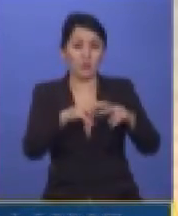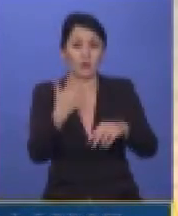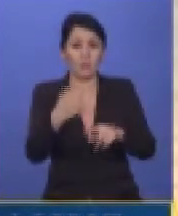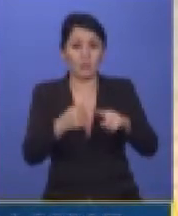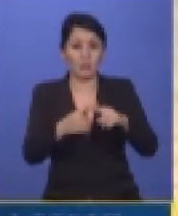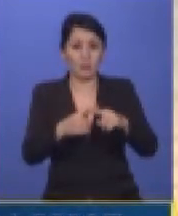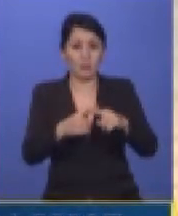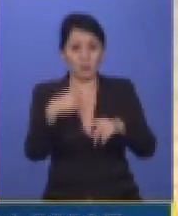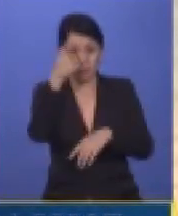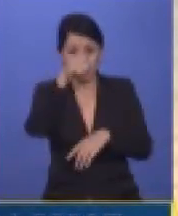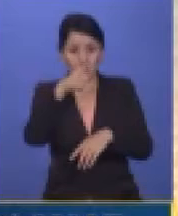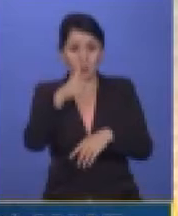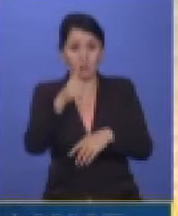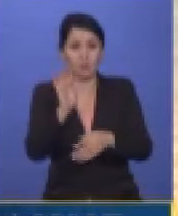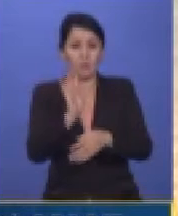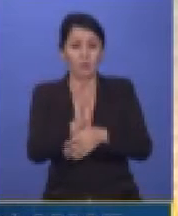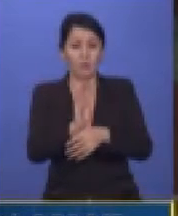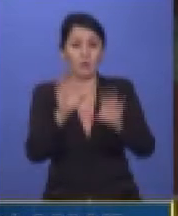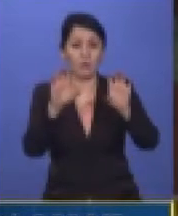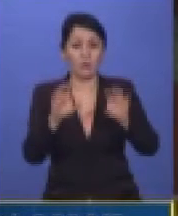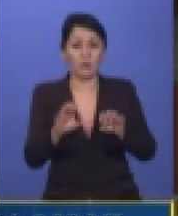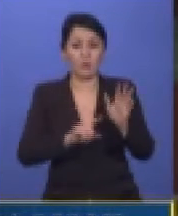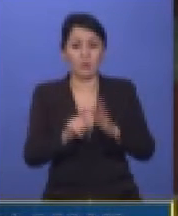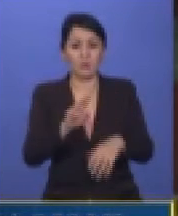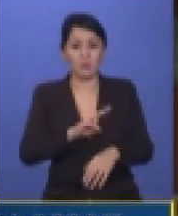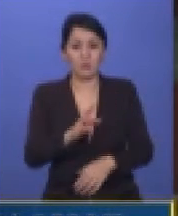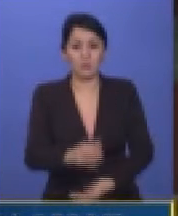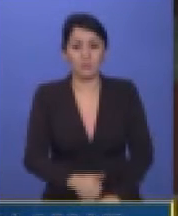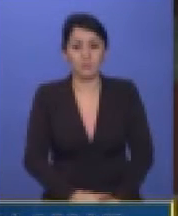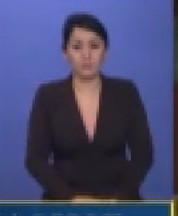на 3,5 года. Приговор вступил в законную силу.